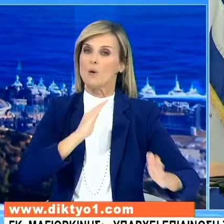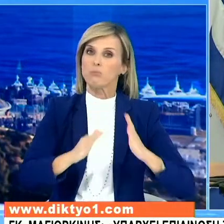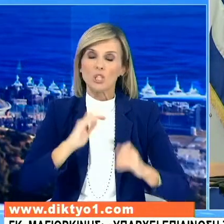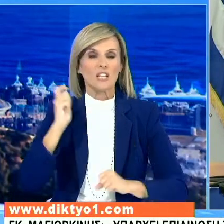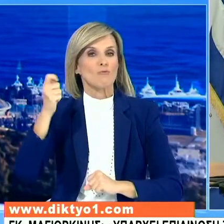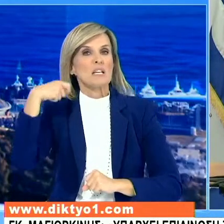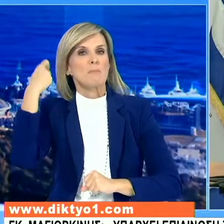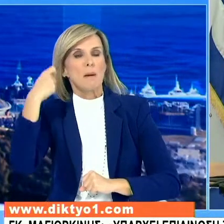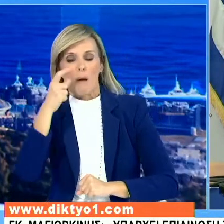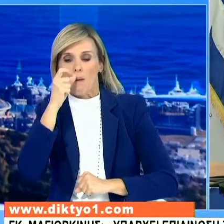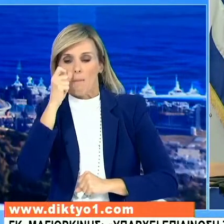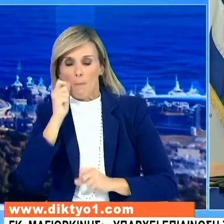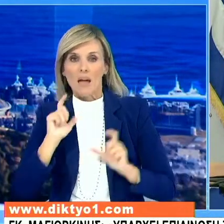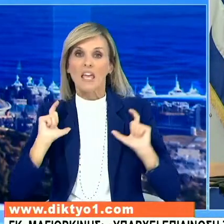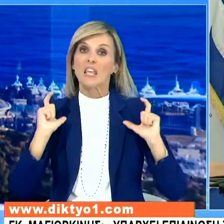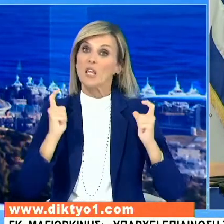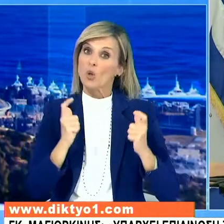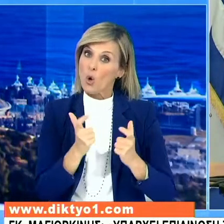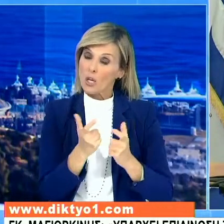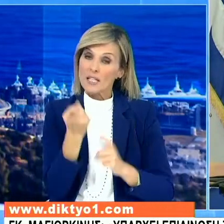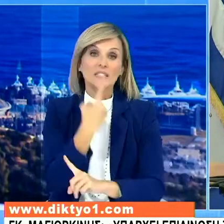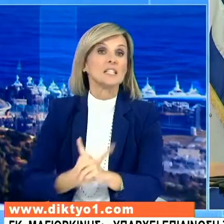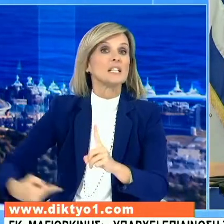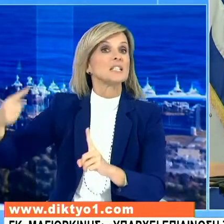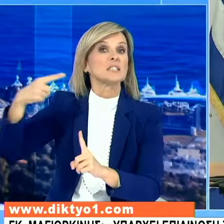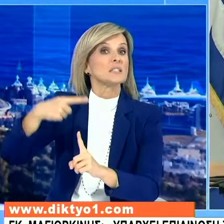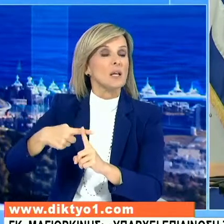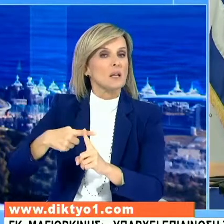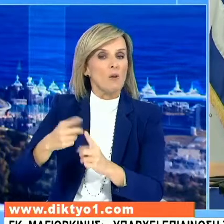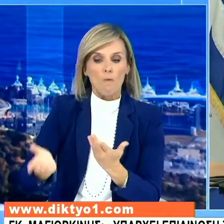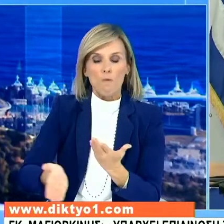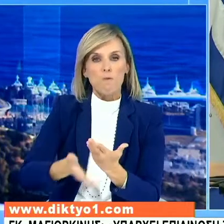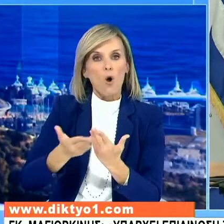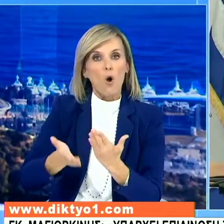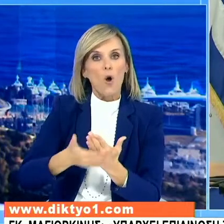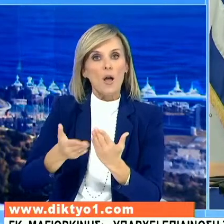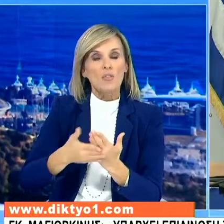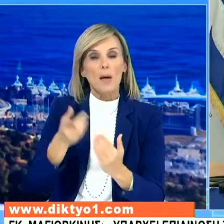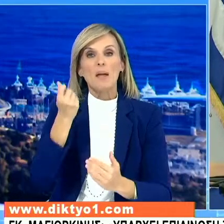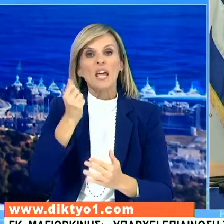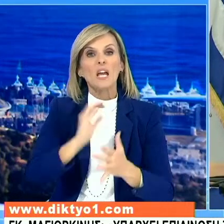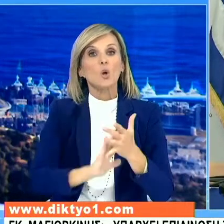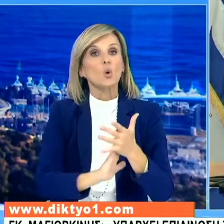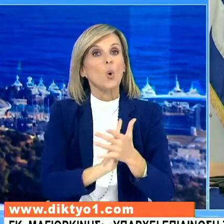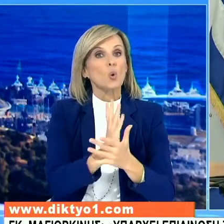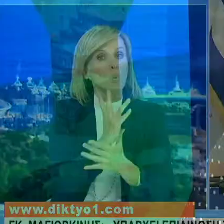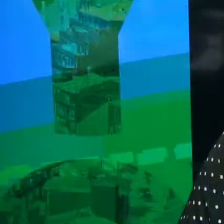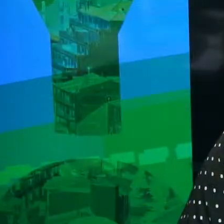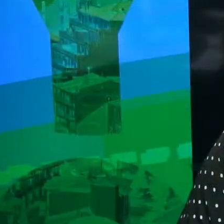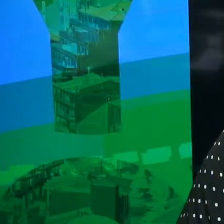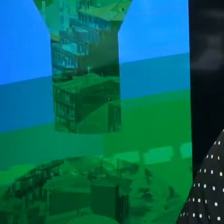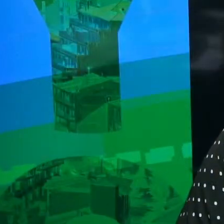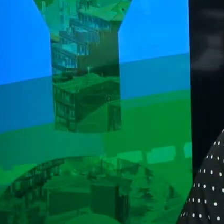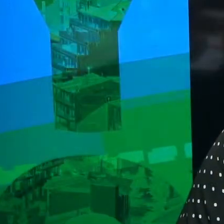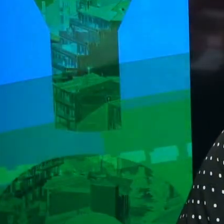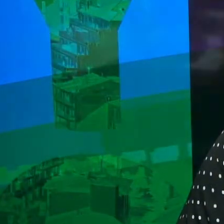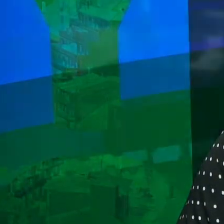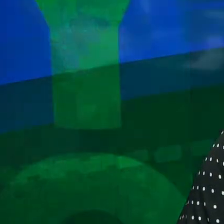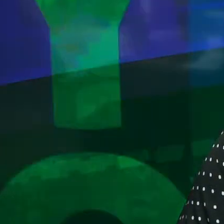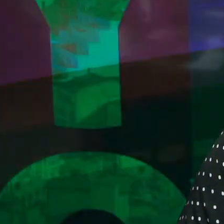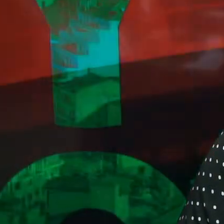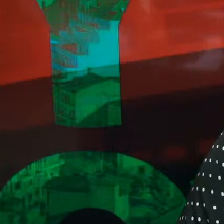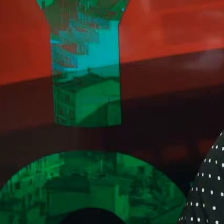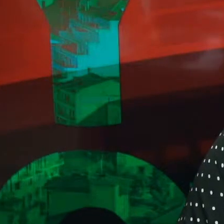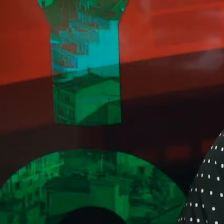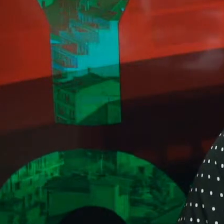των γνωστών μας, συνεισφέρουμε και στην ανάκαμψη της οικονομίας, καταρχήν της τοπικής αλλά και της εθνικής. Ευχαριστώ πολύ. Μετά από ένα